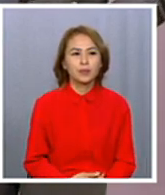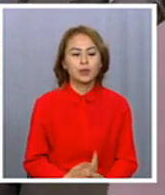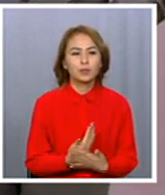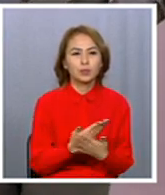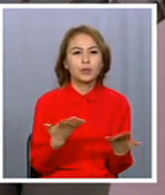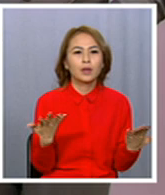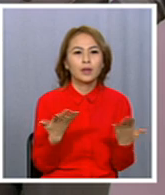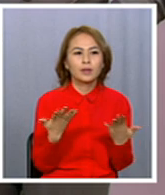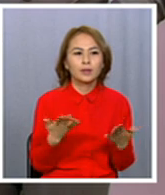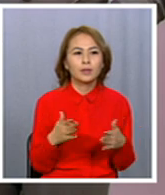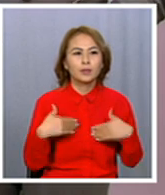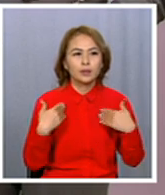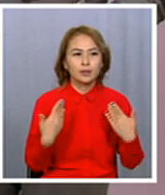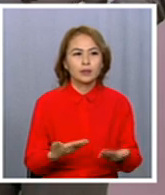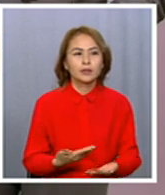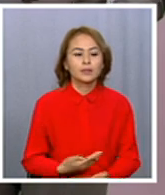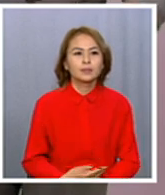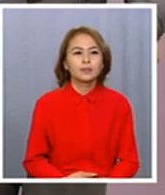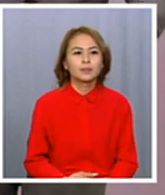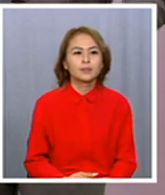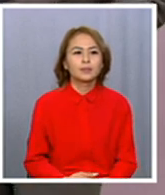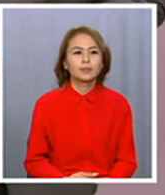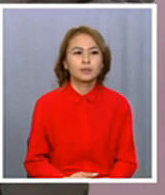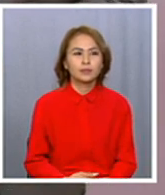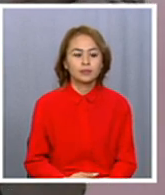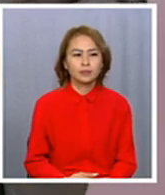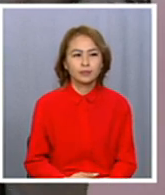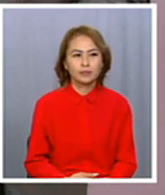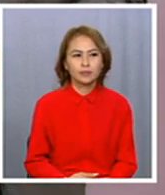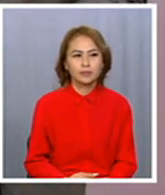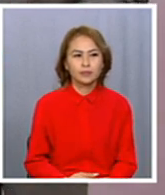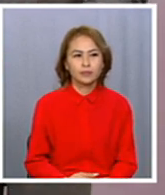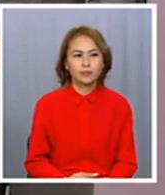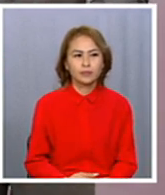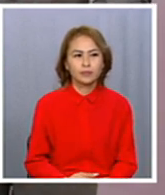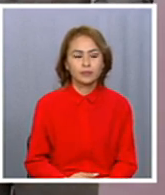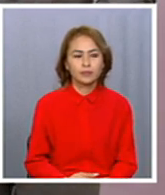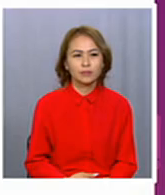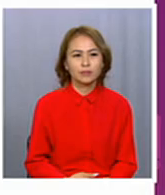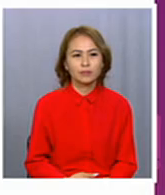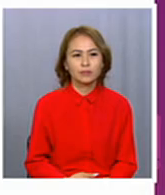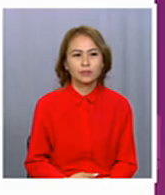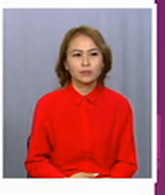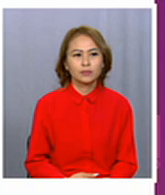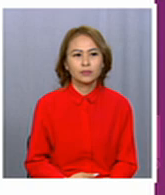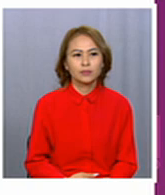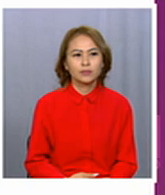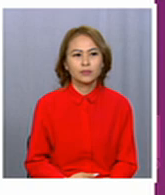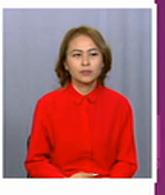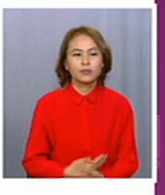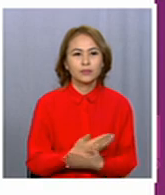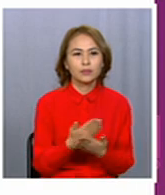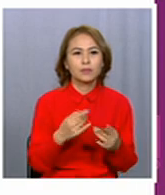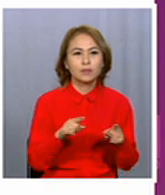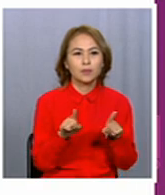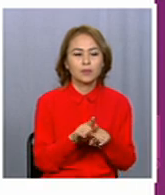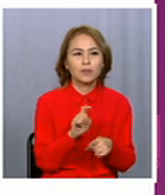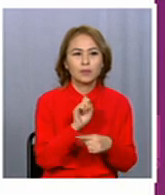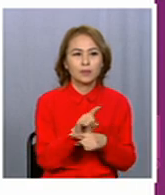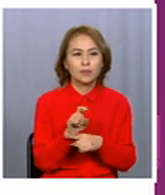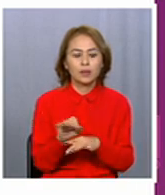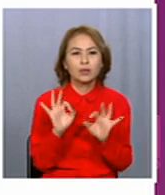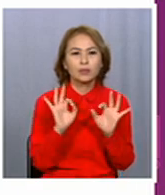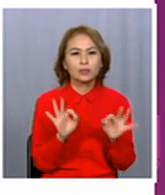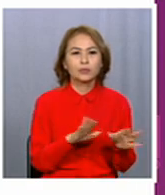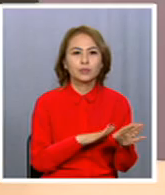пікір? Бұл ақиқат пікір. Балалар, сендер де бұл тапсырмаларды дұрыс